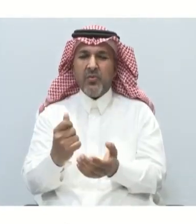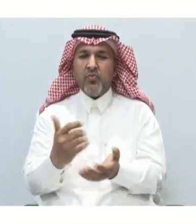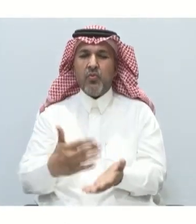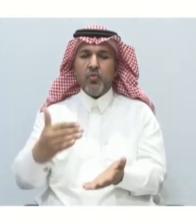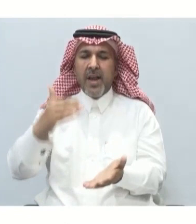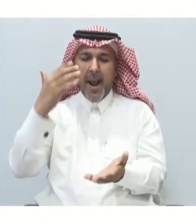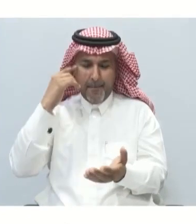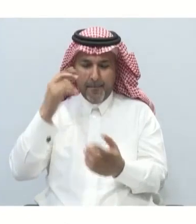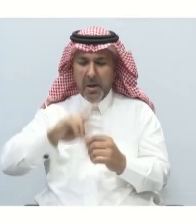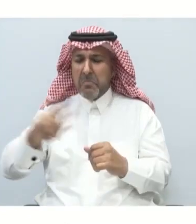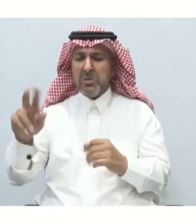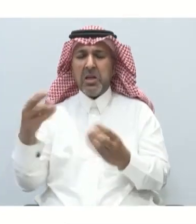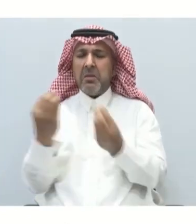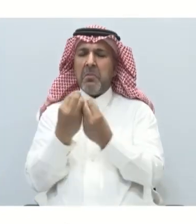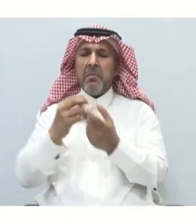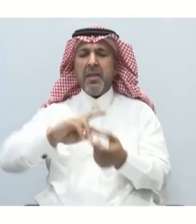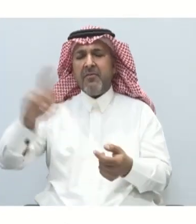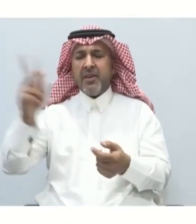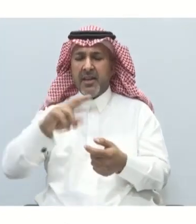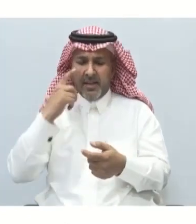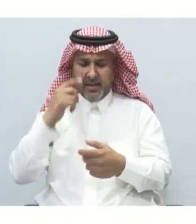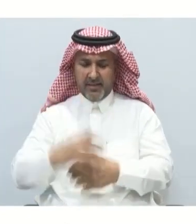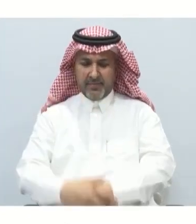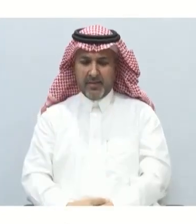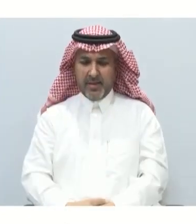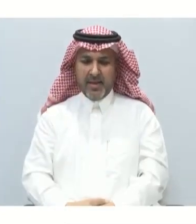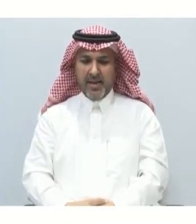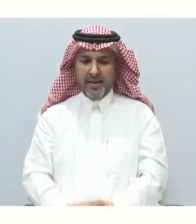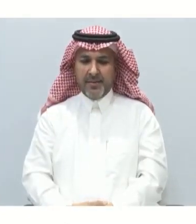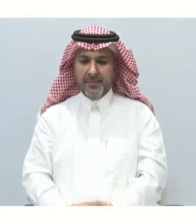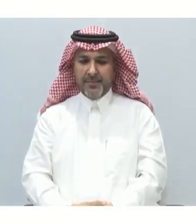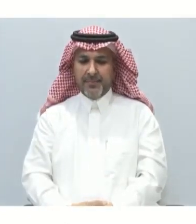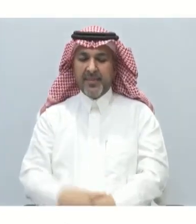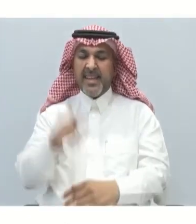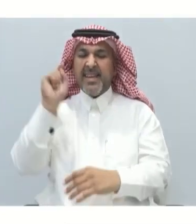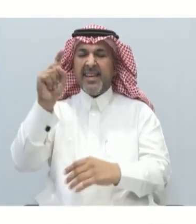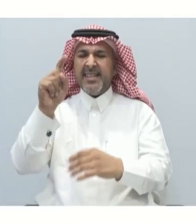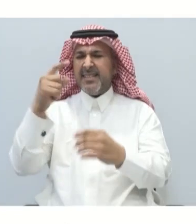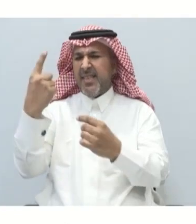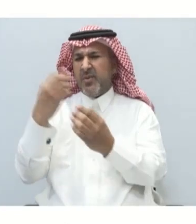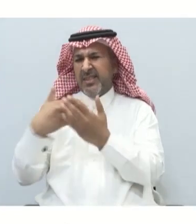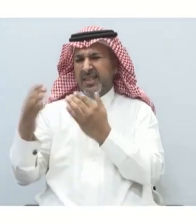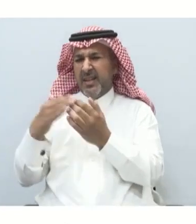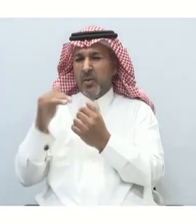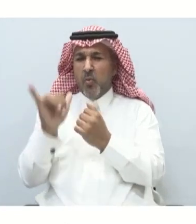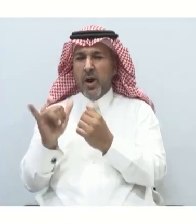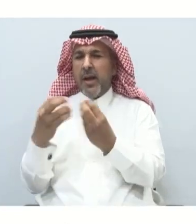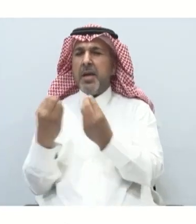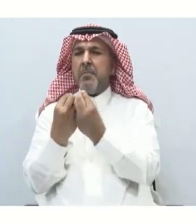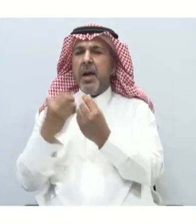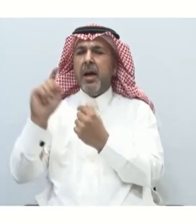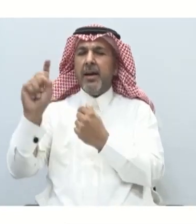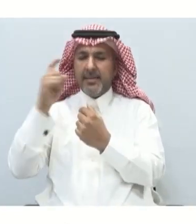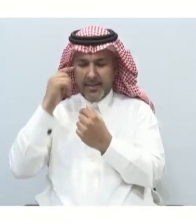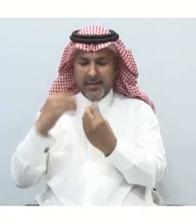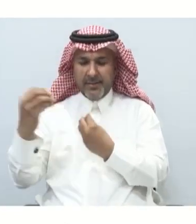مستقل والواي هي متغير تابع يتبع ذلك الان نريد كتابه معادله خط الانحدار البسيط لهذه